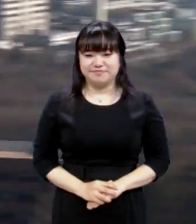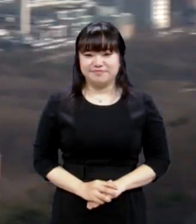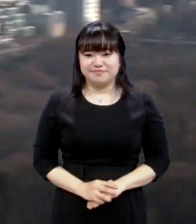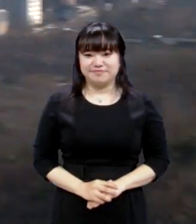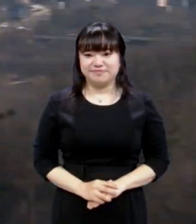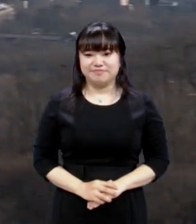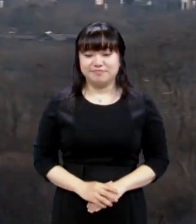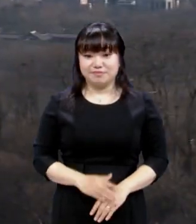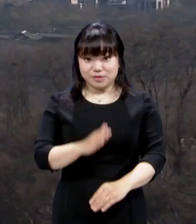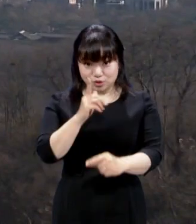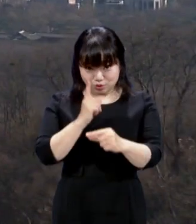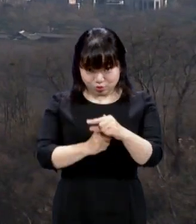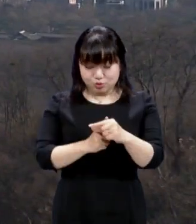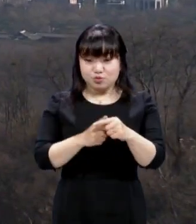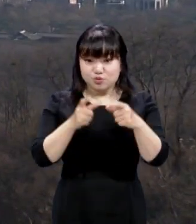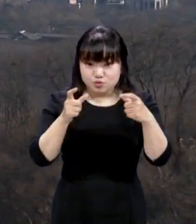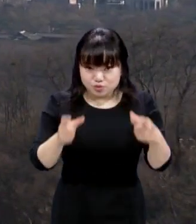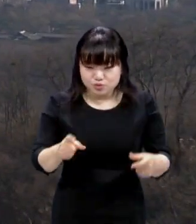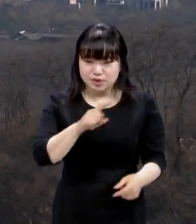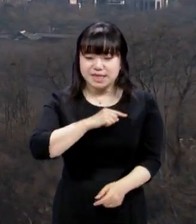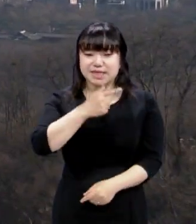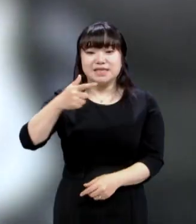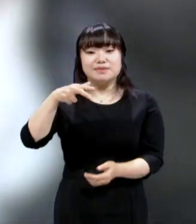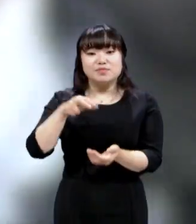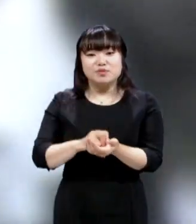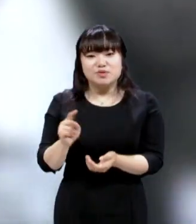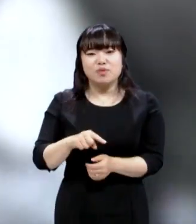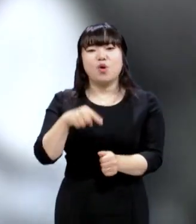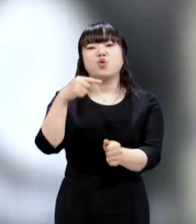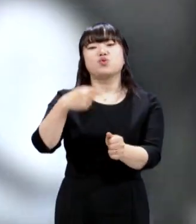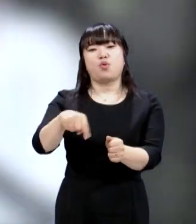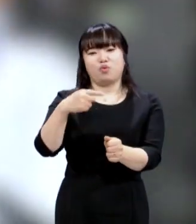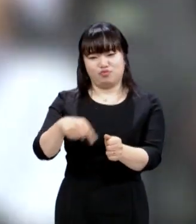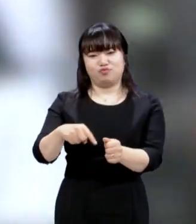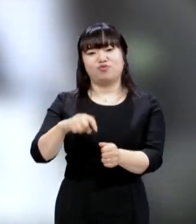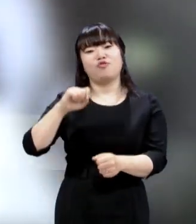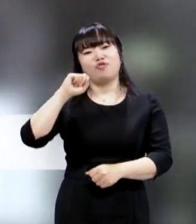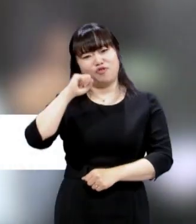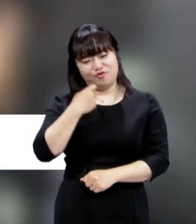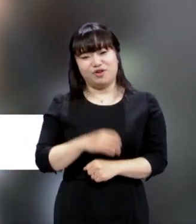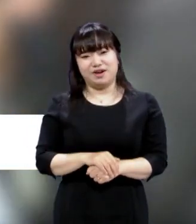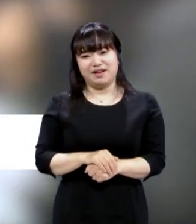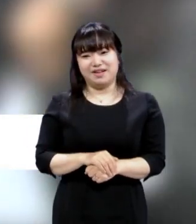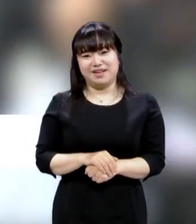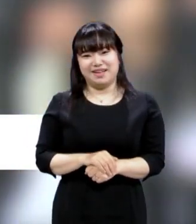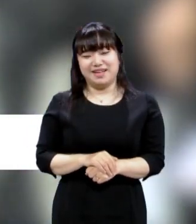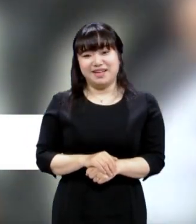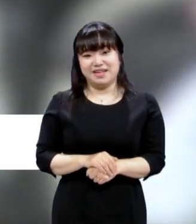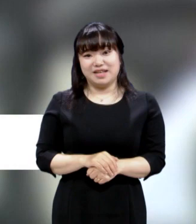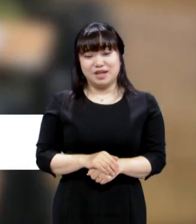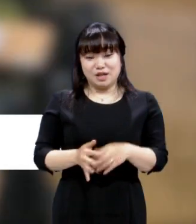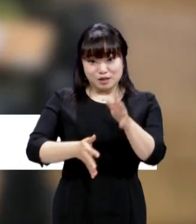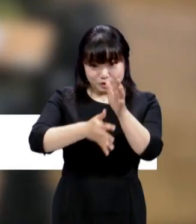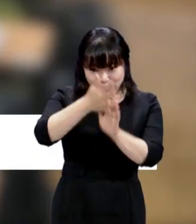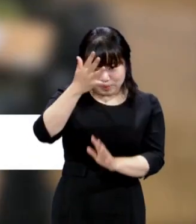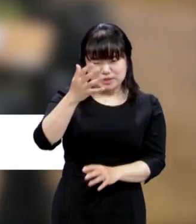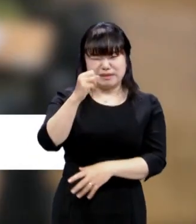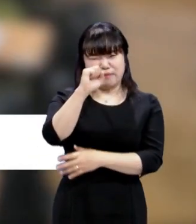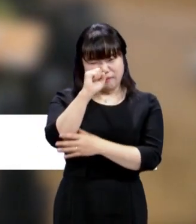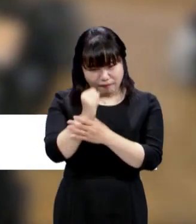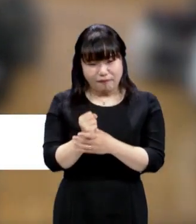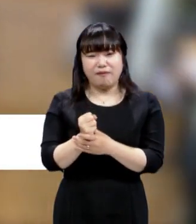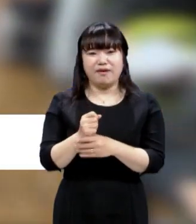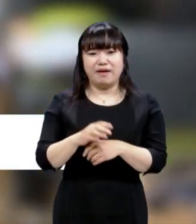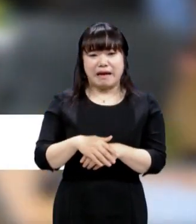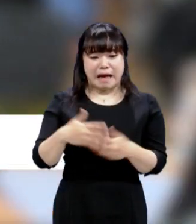중구 안고 있는 문제 가운데 교육격차 해소 는 오래된 난제 입니다 구도심이 겪고 있는 도심 공동화 등의 여러 문제가 5